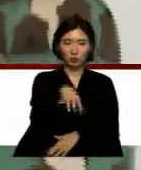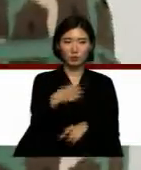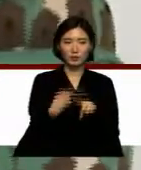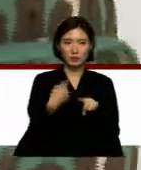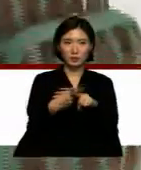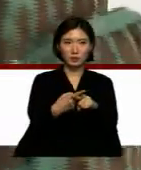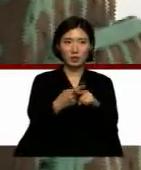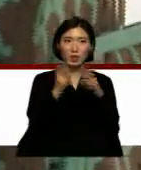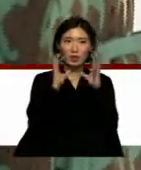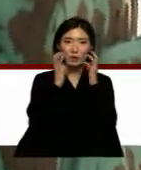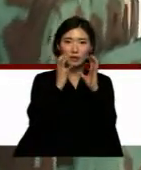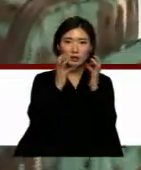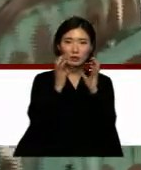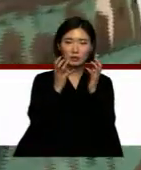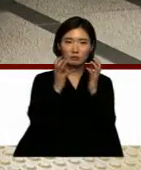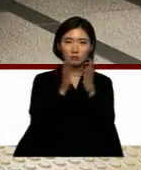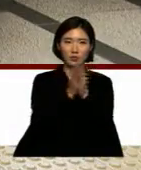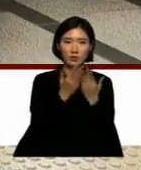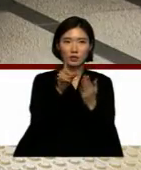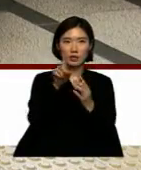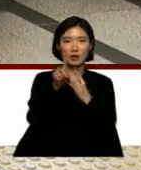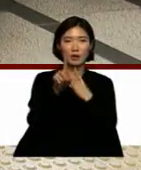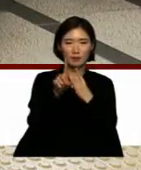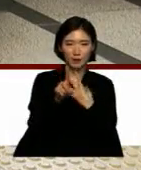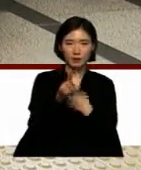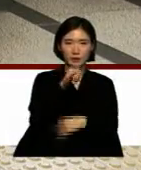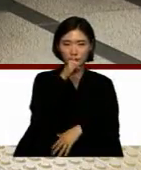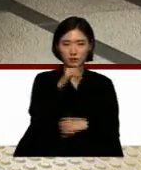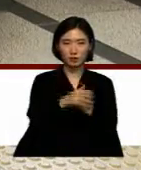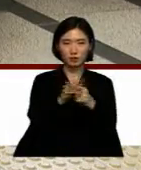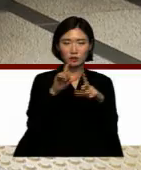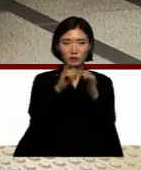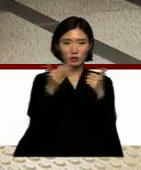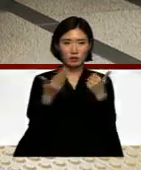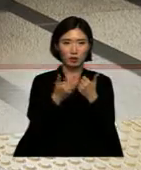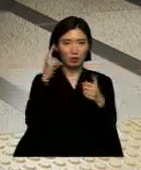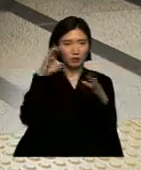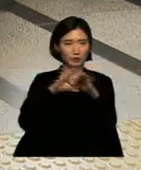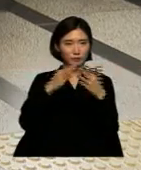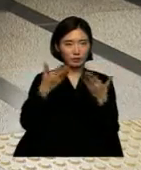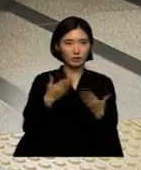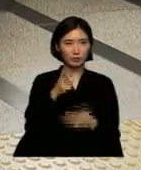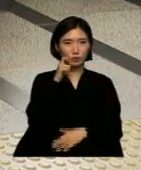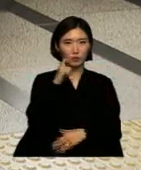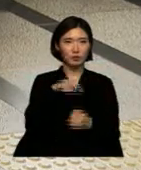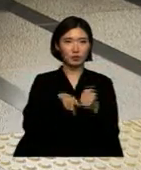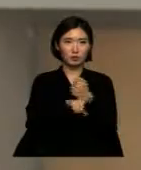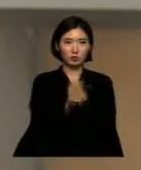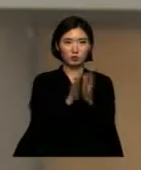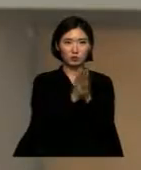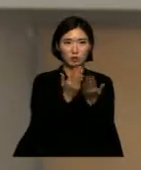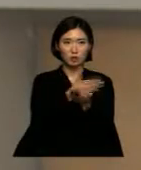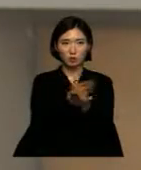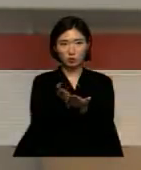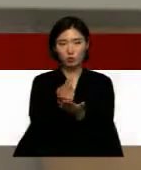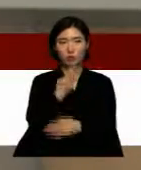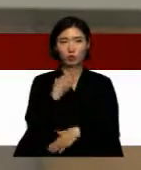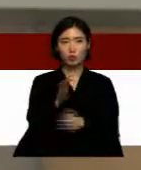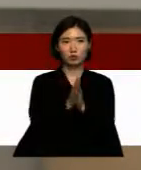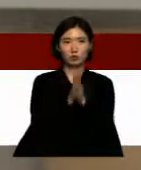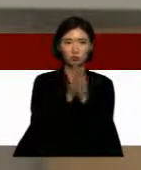어린이용 도서 한 권만 채워져 있습니다. 시민들로부터 관심을 받지 못하는 이유입니다. 책 종류도 없고 책도